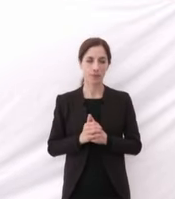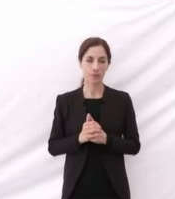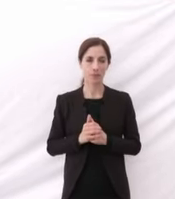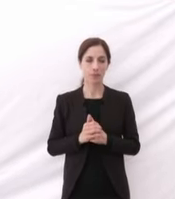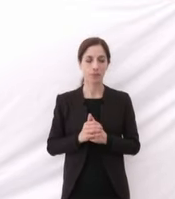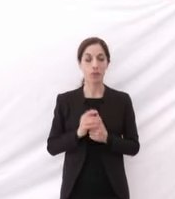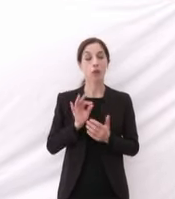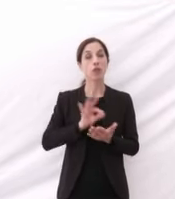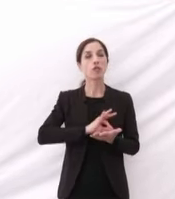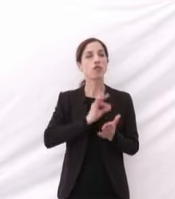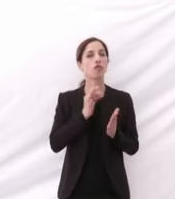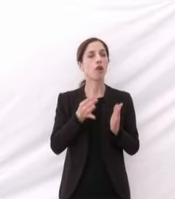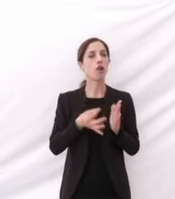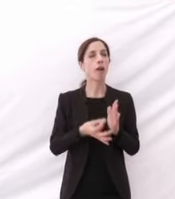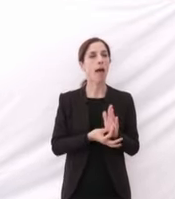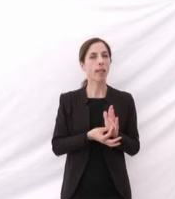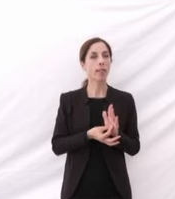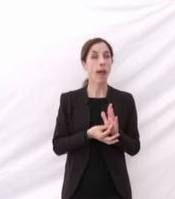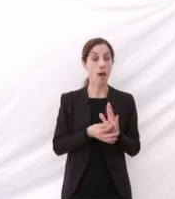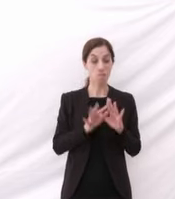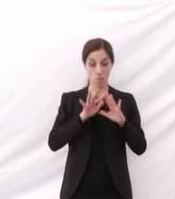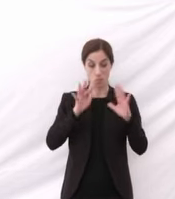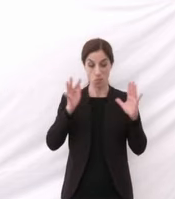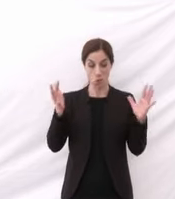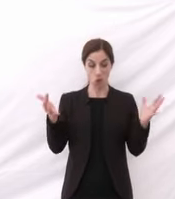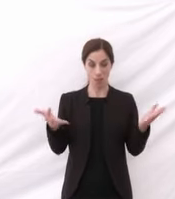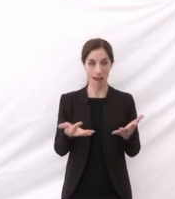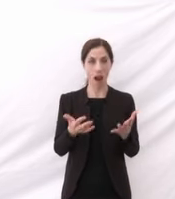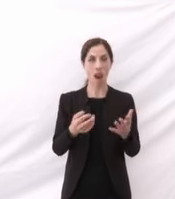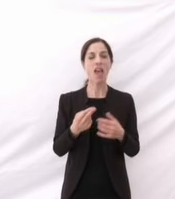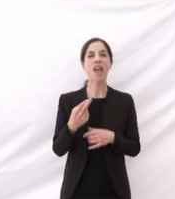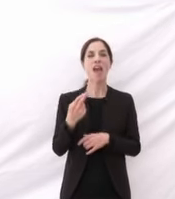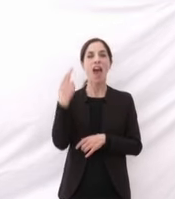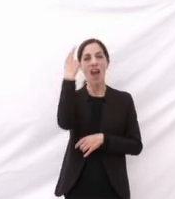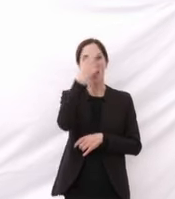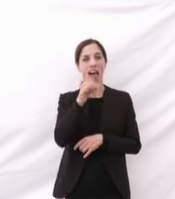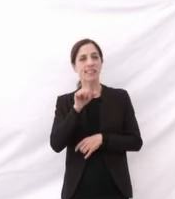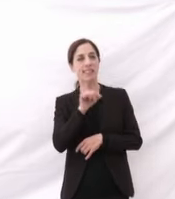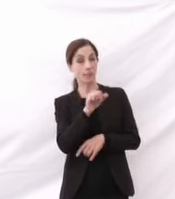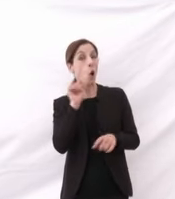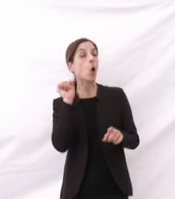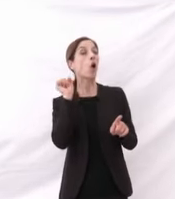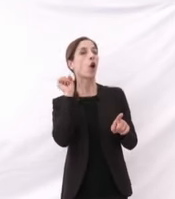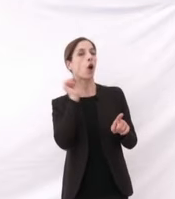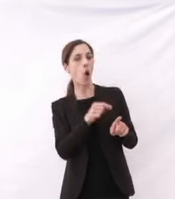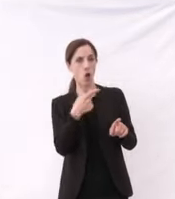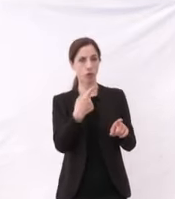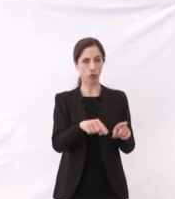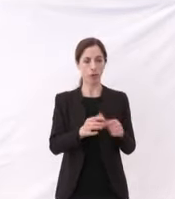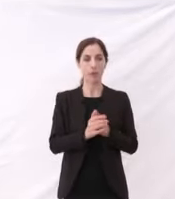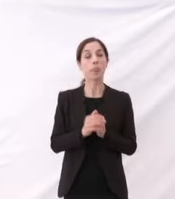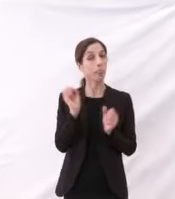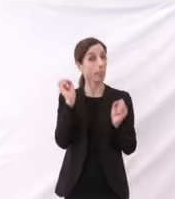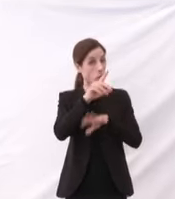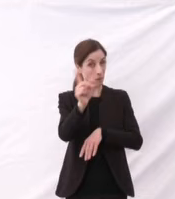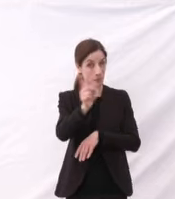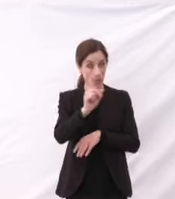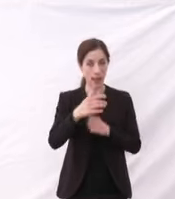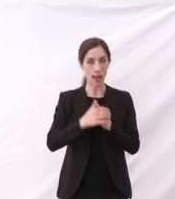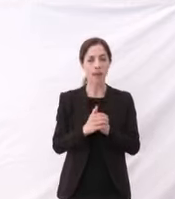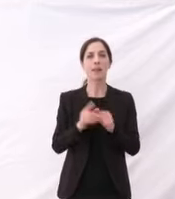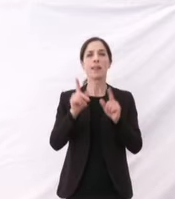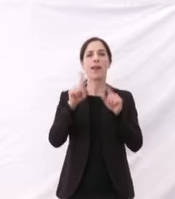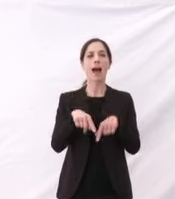è la giornata mondiale contro il razzismo, non dimentichiamo, è anche la giornata mondiale